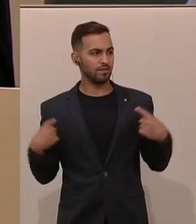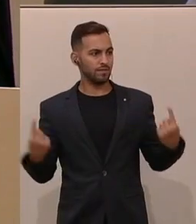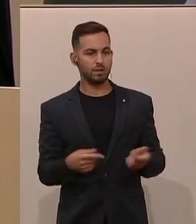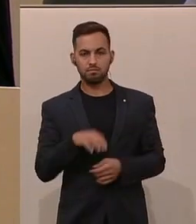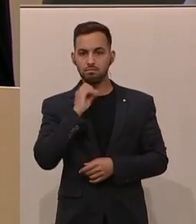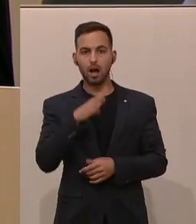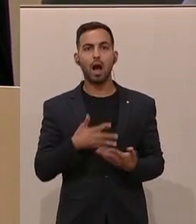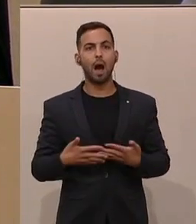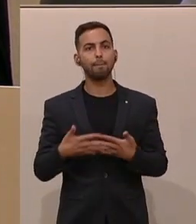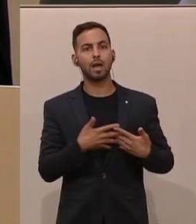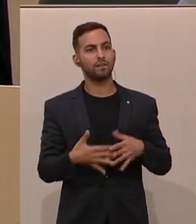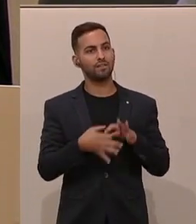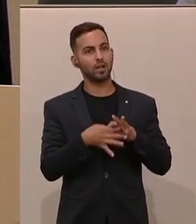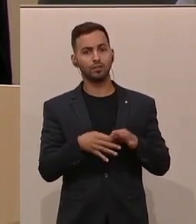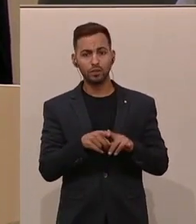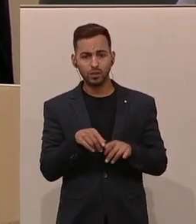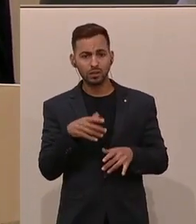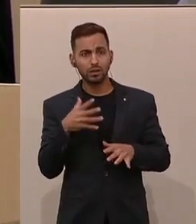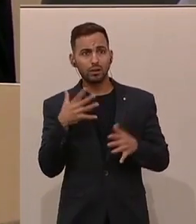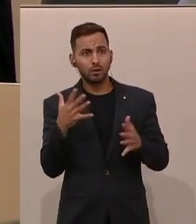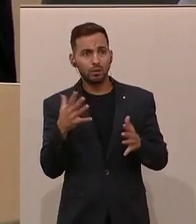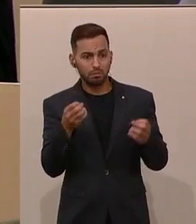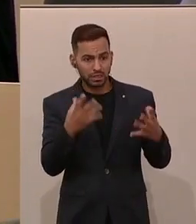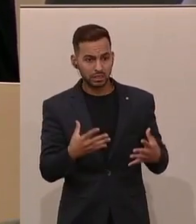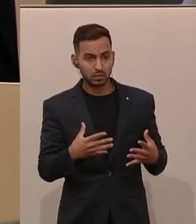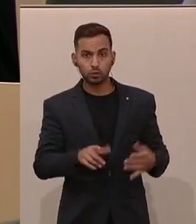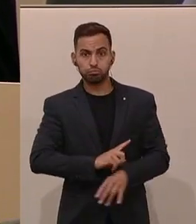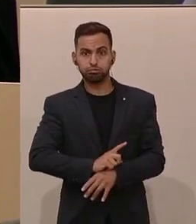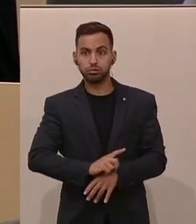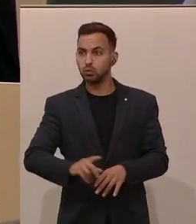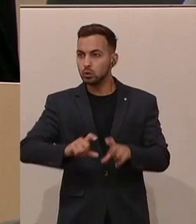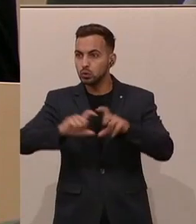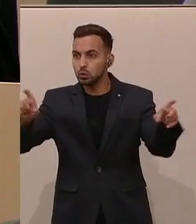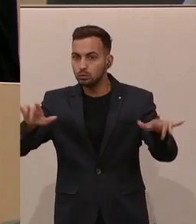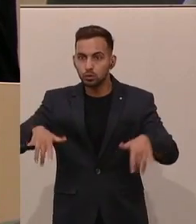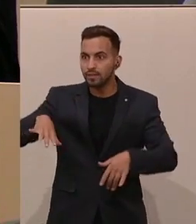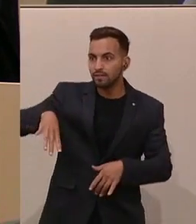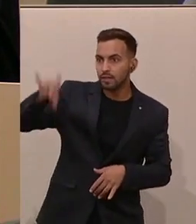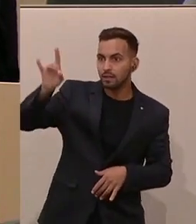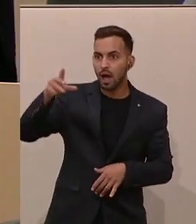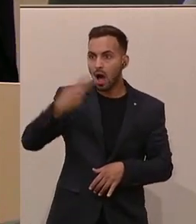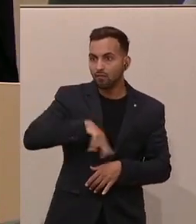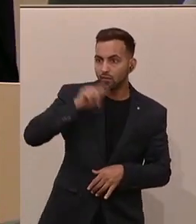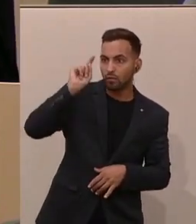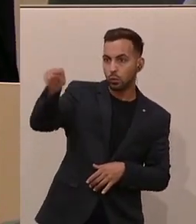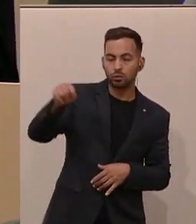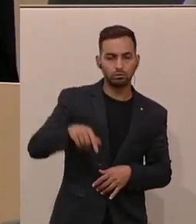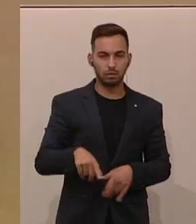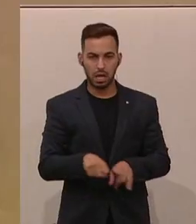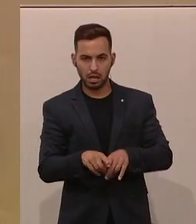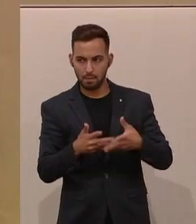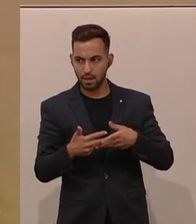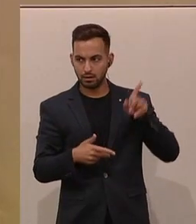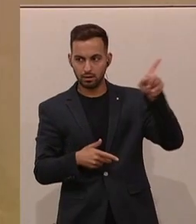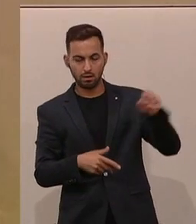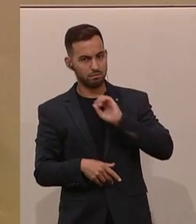Verhältnisse haben, wo für jedes Unglück, und so tragisch es natürlich auch sein mag, immer ein Schuldiger gefunden werden muss, der dann die Haftung zu tragen hat.